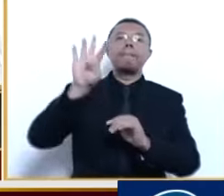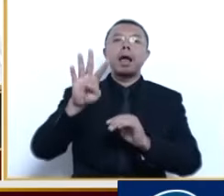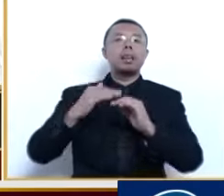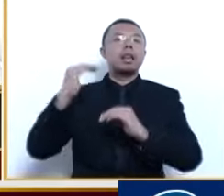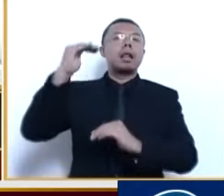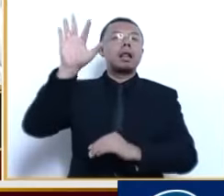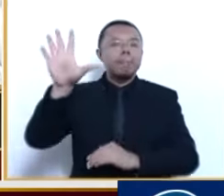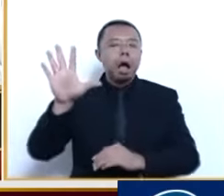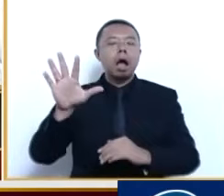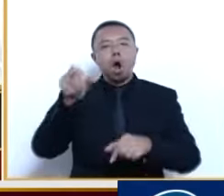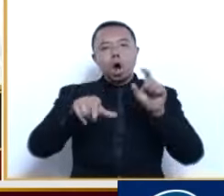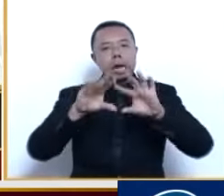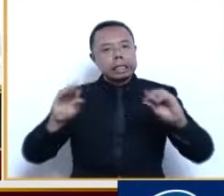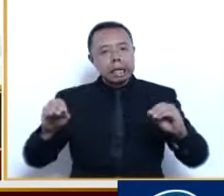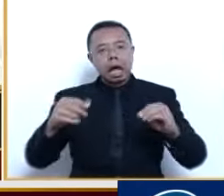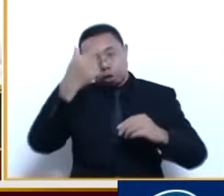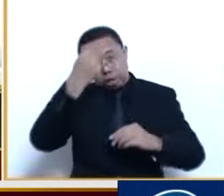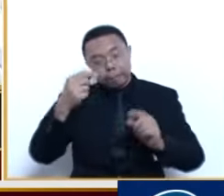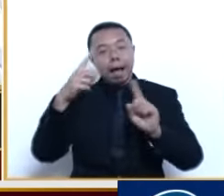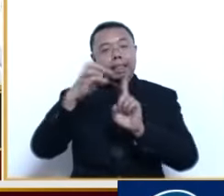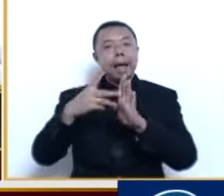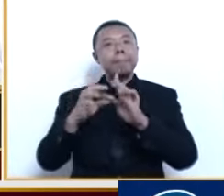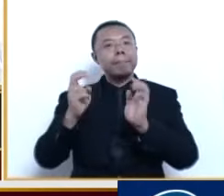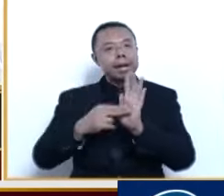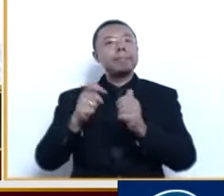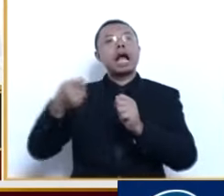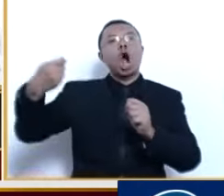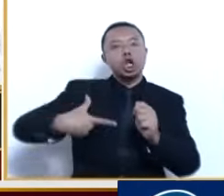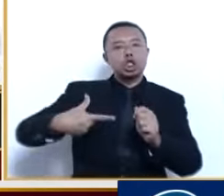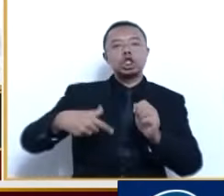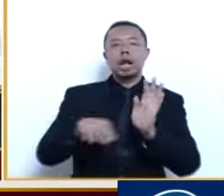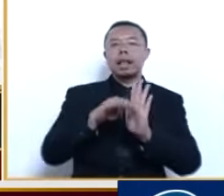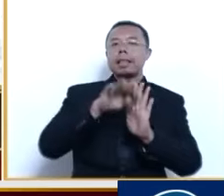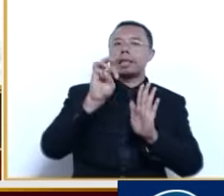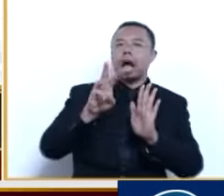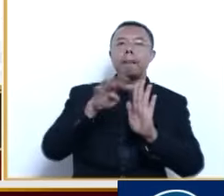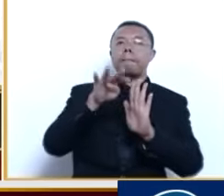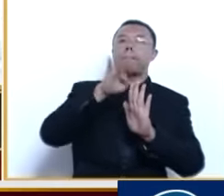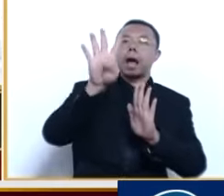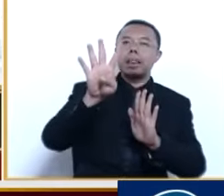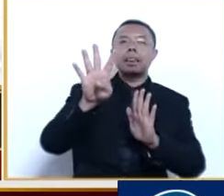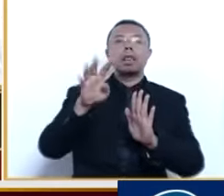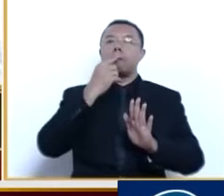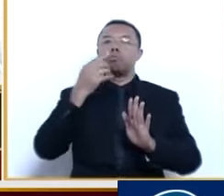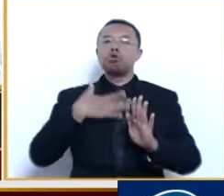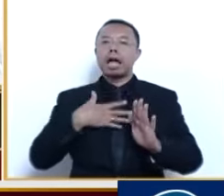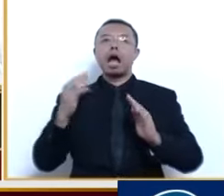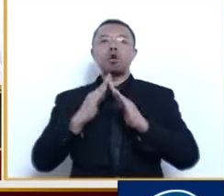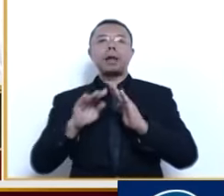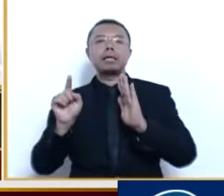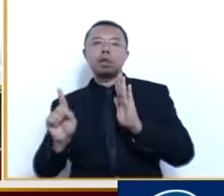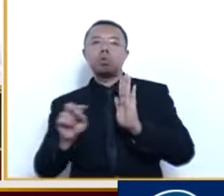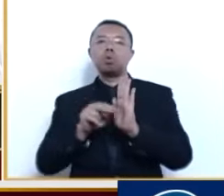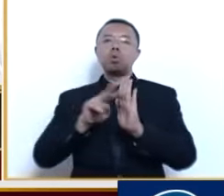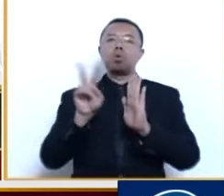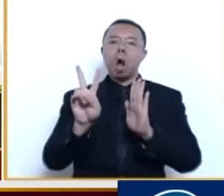banyak karyawan yang kerja di sududin mantambr bisa ngekos di rumah lantai 34nya n pemiliknya di lantai 1 du itulah yang disebut